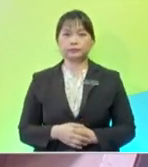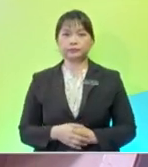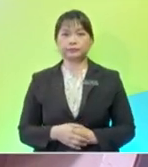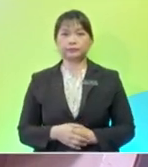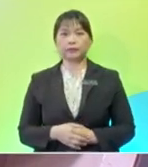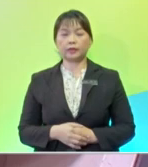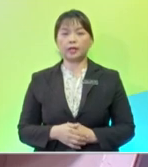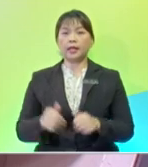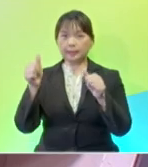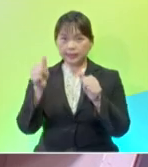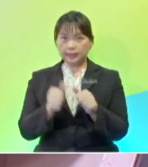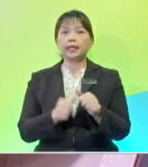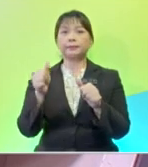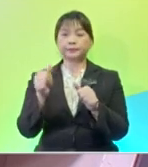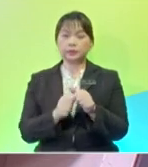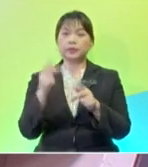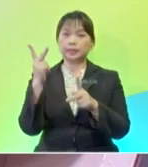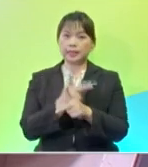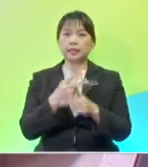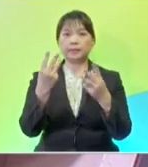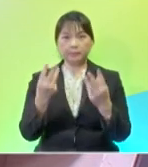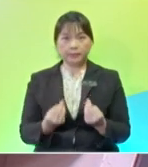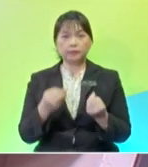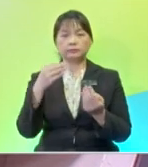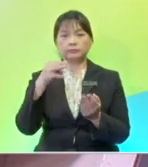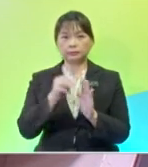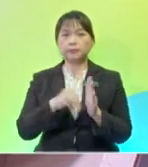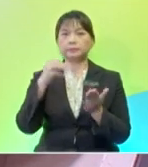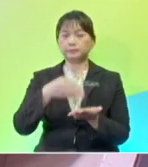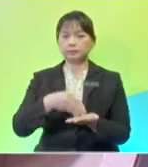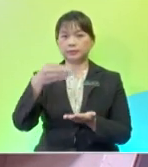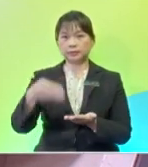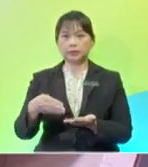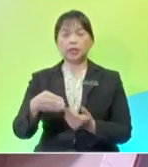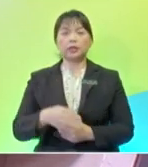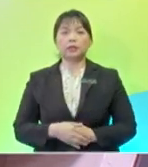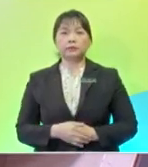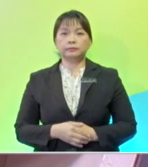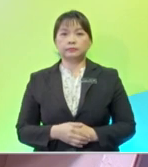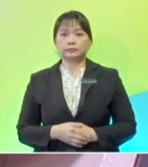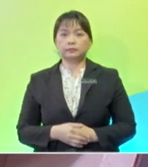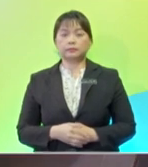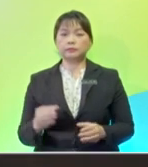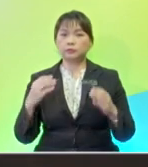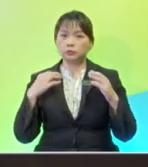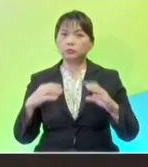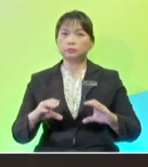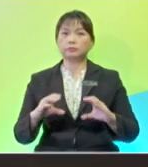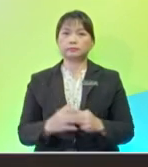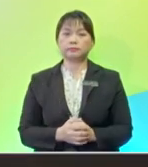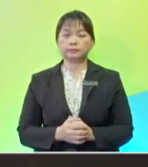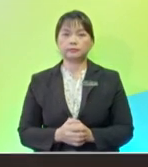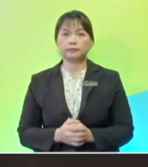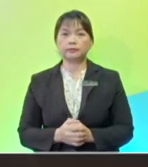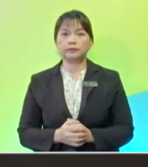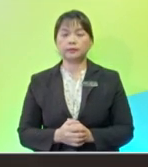membeli kita coba terapkan semangat tolong-menolong kerjasama sesama